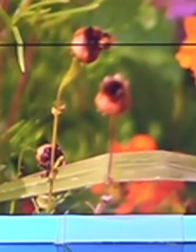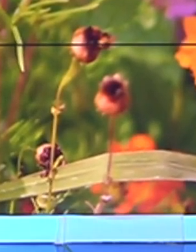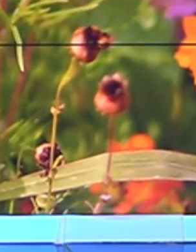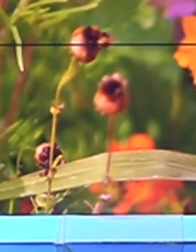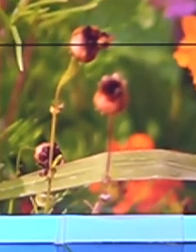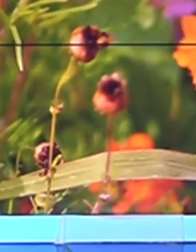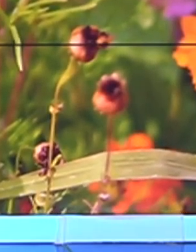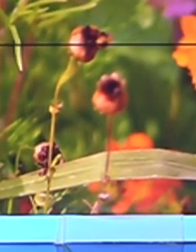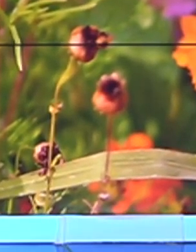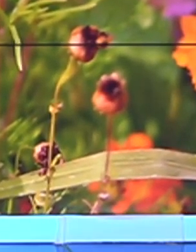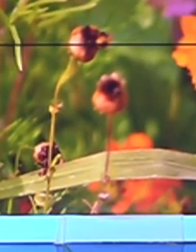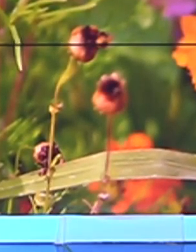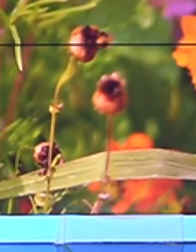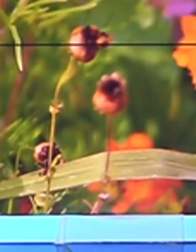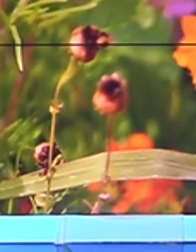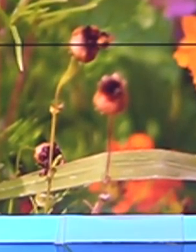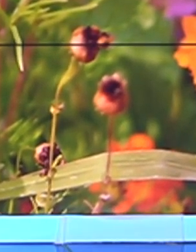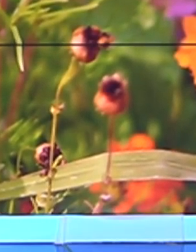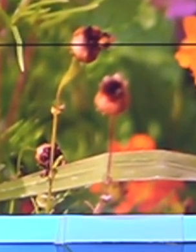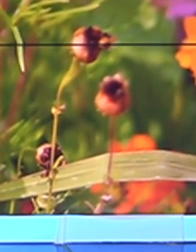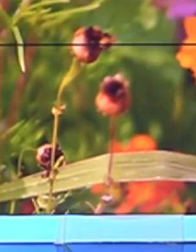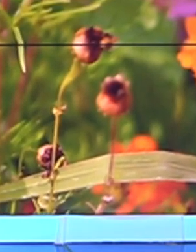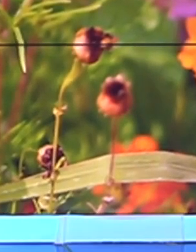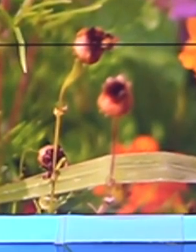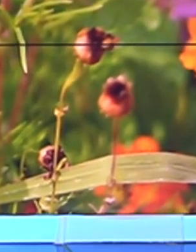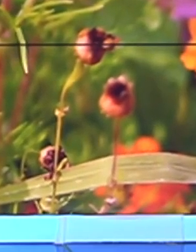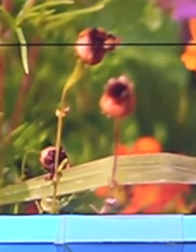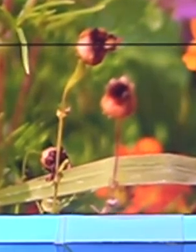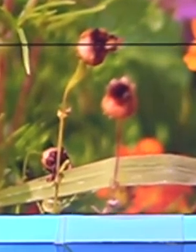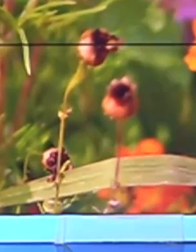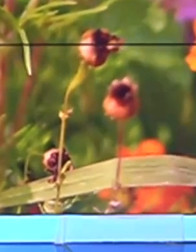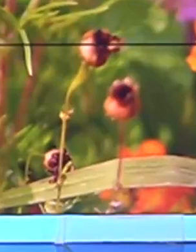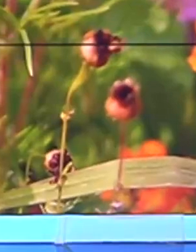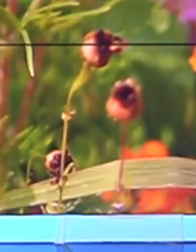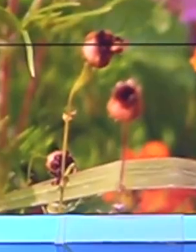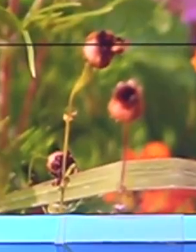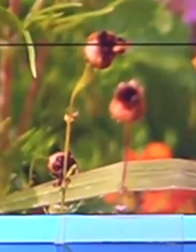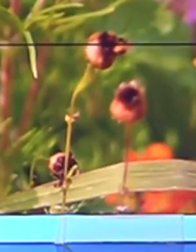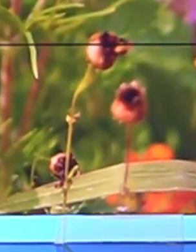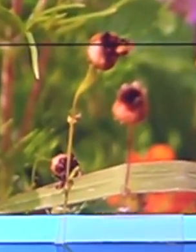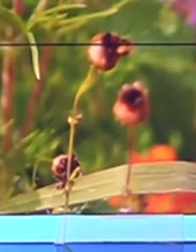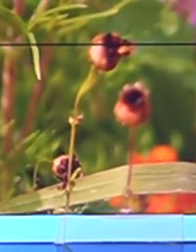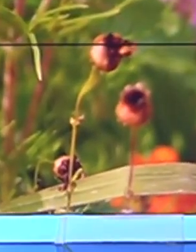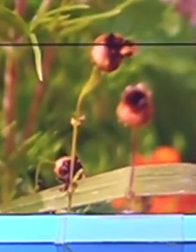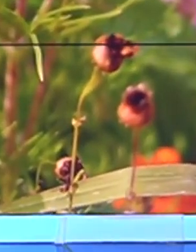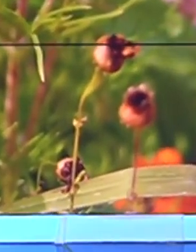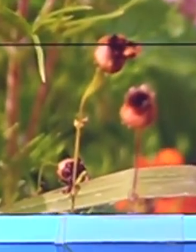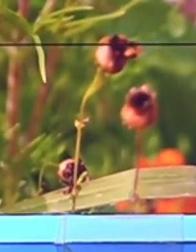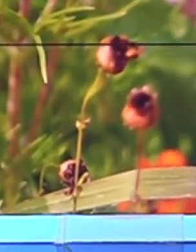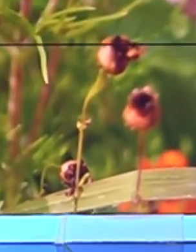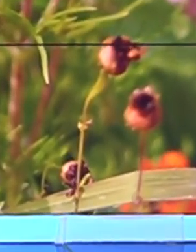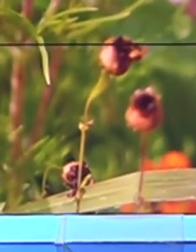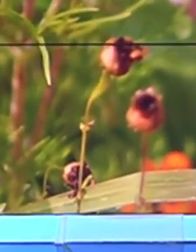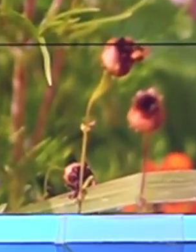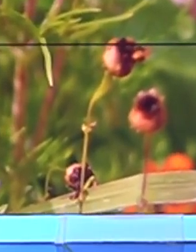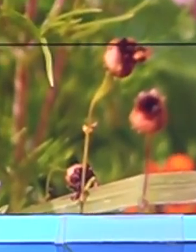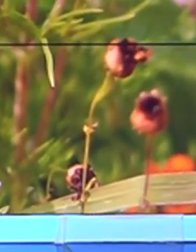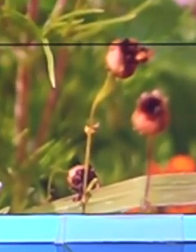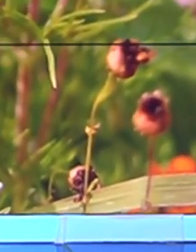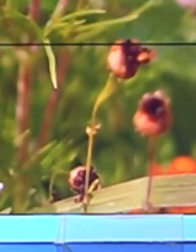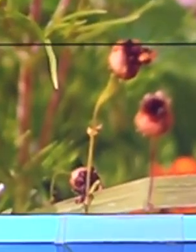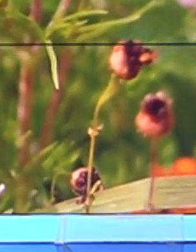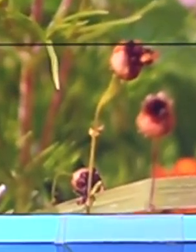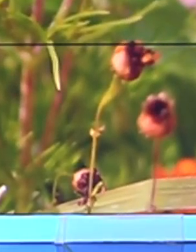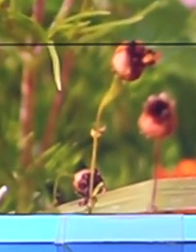күндіз 29 градус, түнде 20 градус жылы. Өскеменде найзағай ойнап жаңбыр жауады. Семейде күн ала бұлтты.